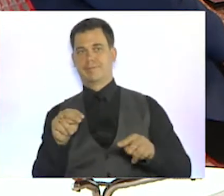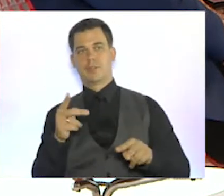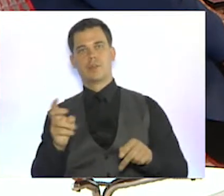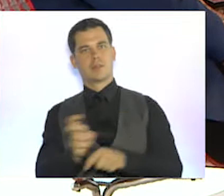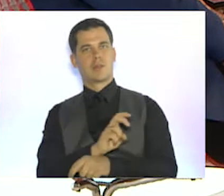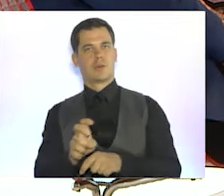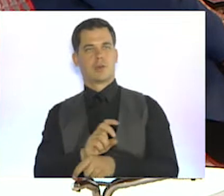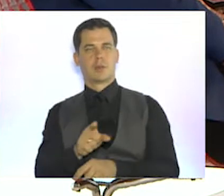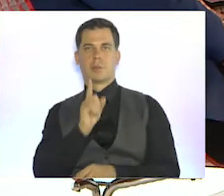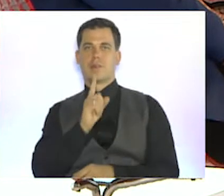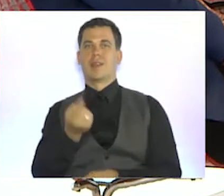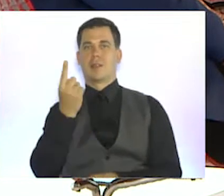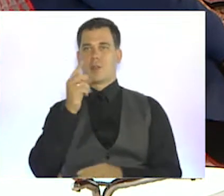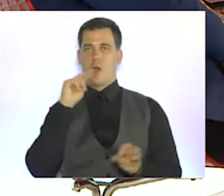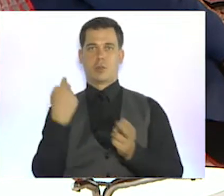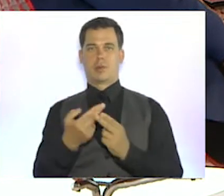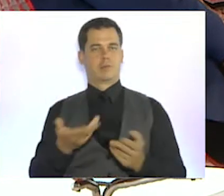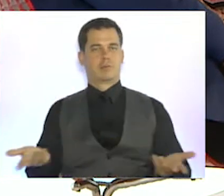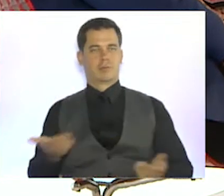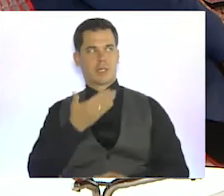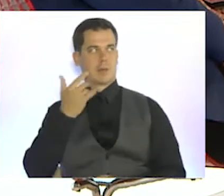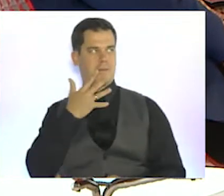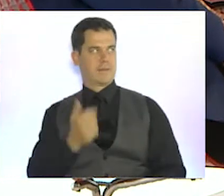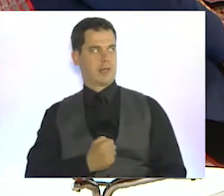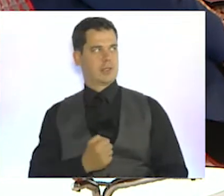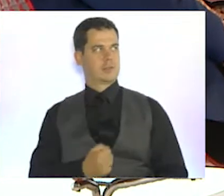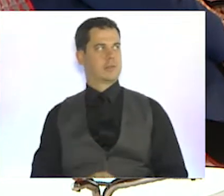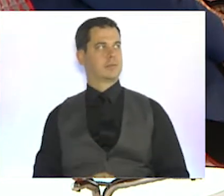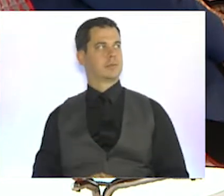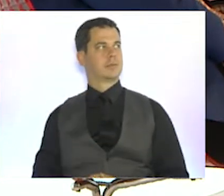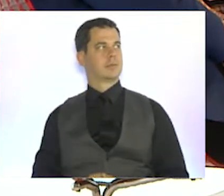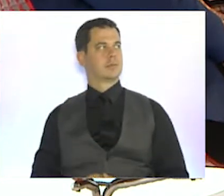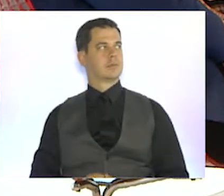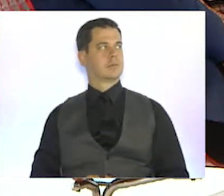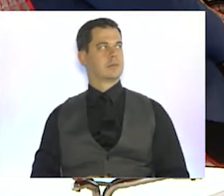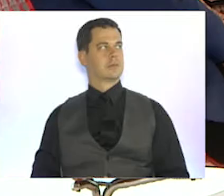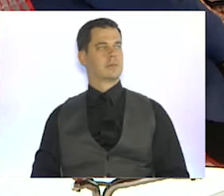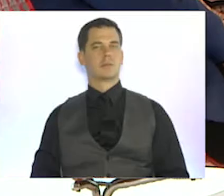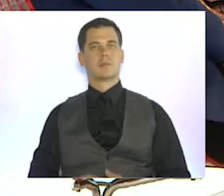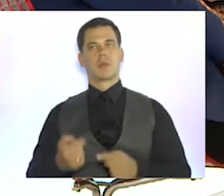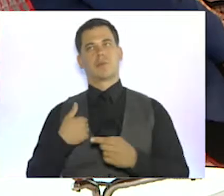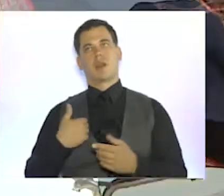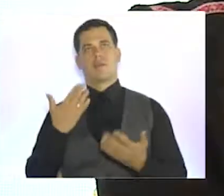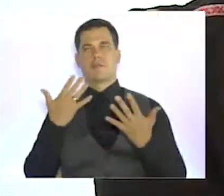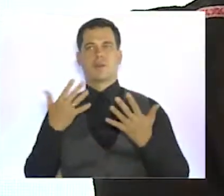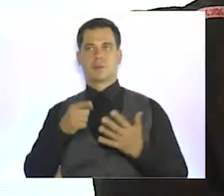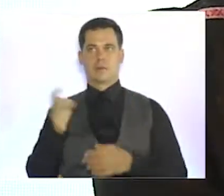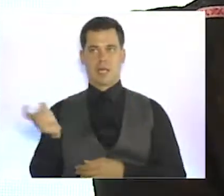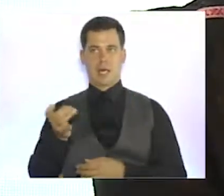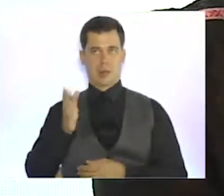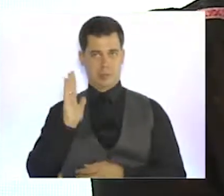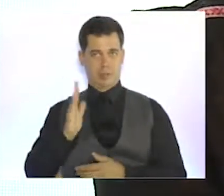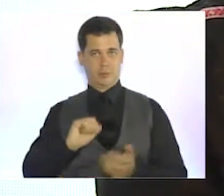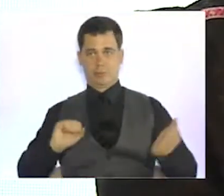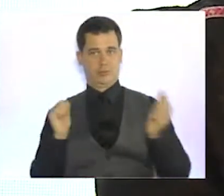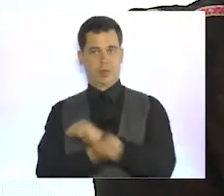w zasadzie nie ma jednoznacznej, ja przynajmniej nie, jakby mam, odbieram takie sygnały, że nie ma jednoznacznej wizji, czy to będzie rzeczywiście